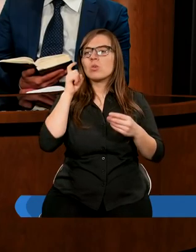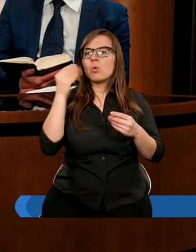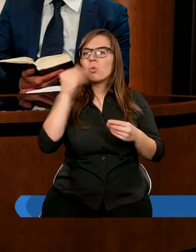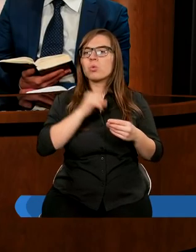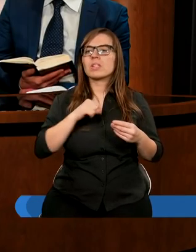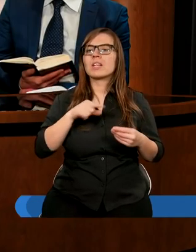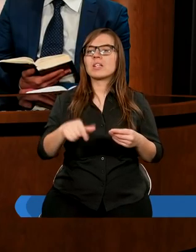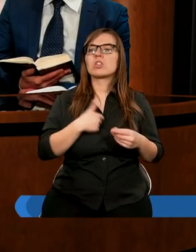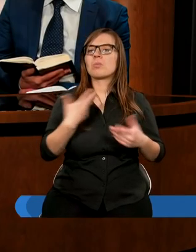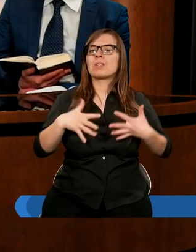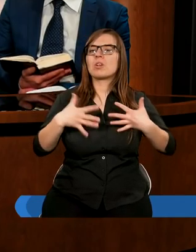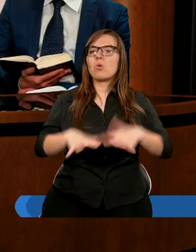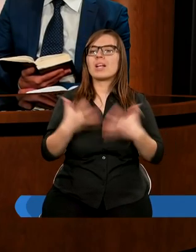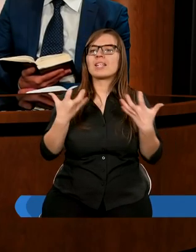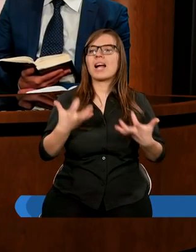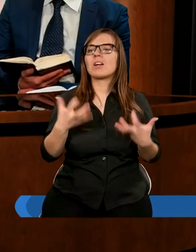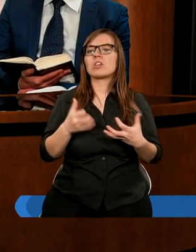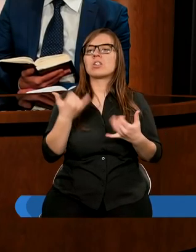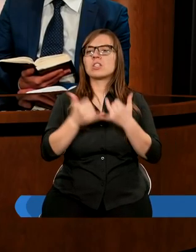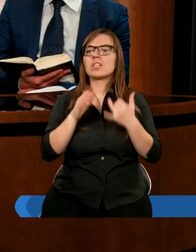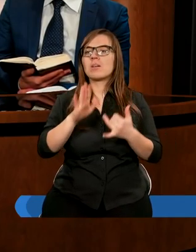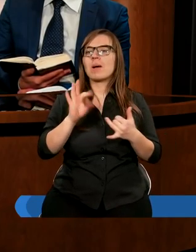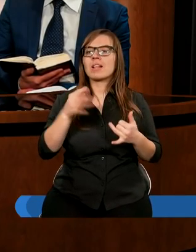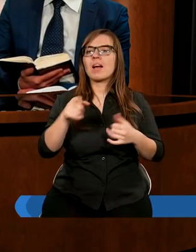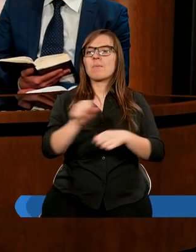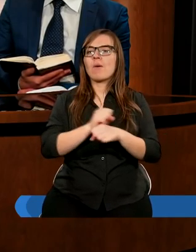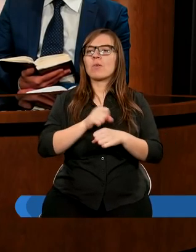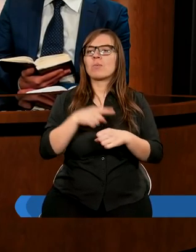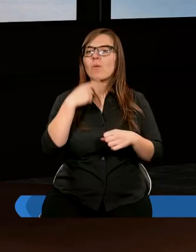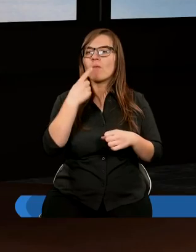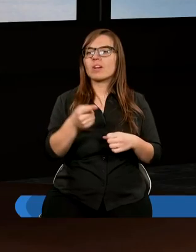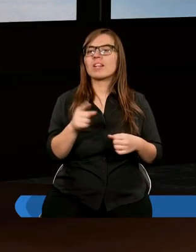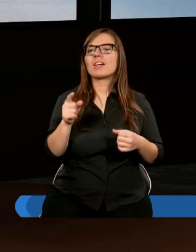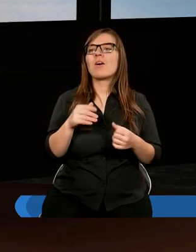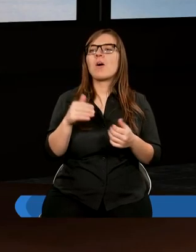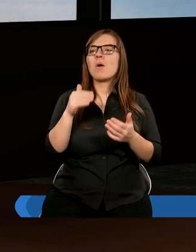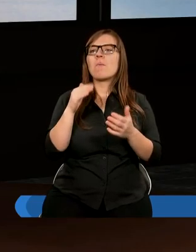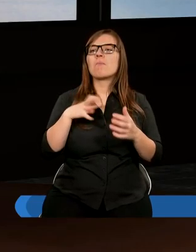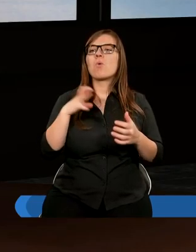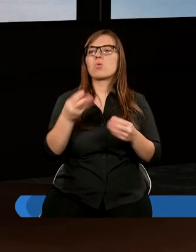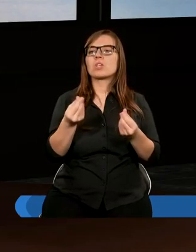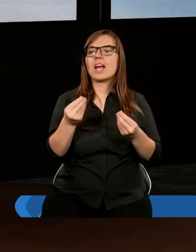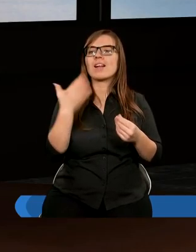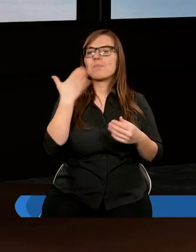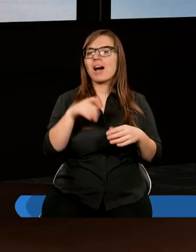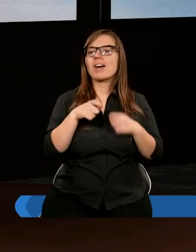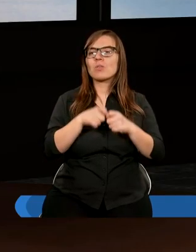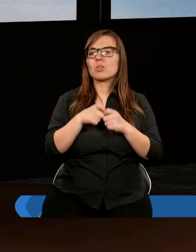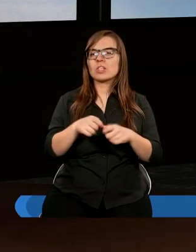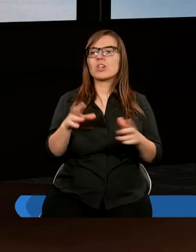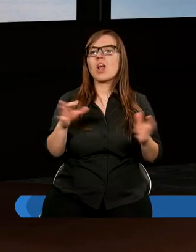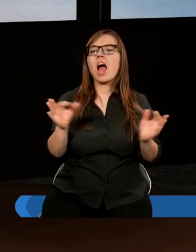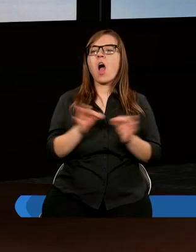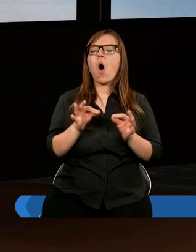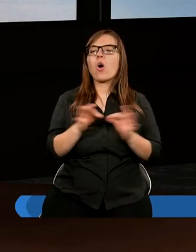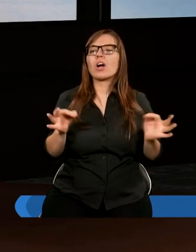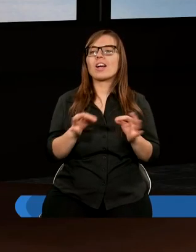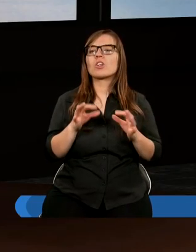tego, żeby nie ulegać zachciankom. Jeżeli ma, tak jak tutaj Małgosia powiedziała, budżet, bardzo ściśle określony,